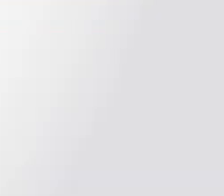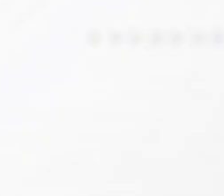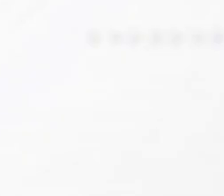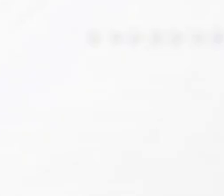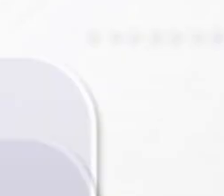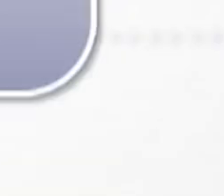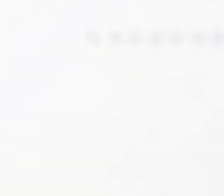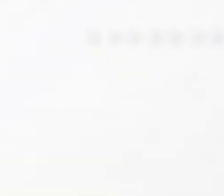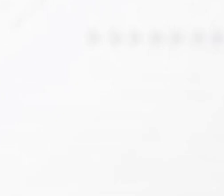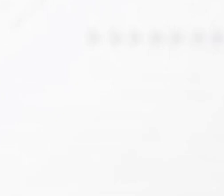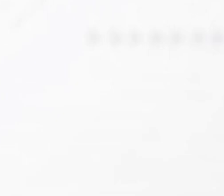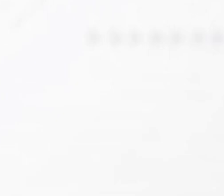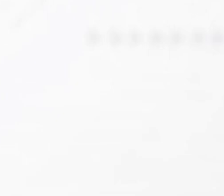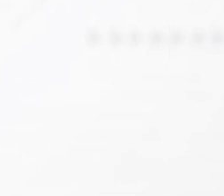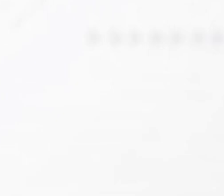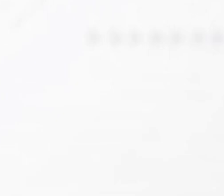KPM.